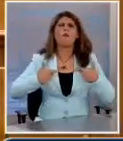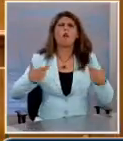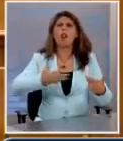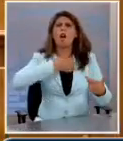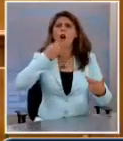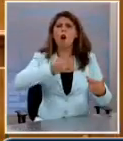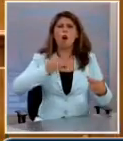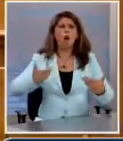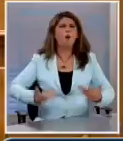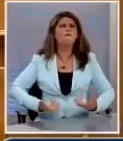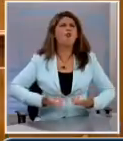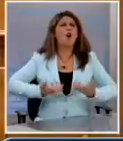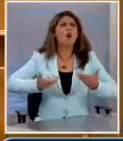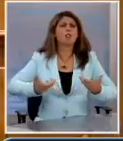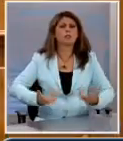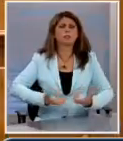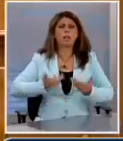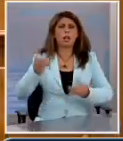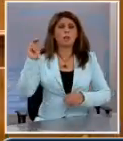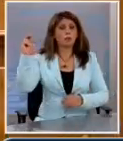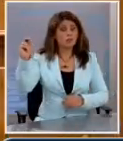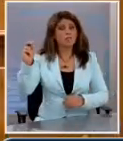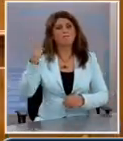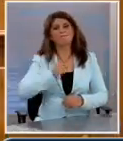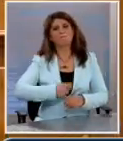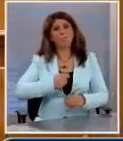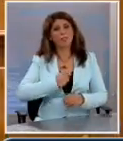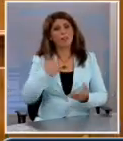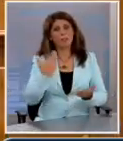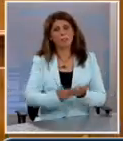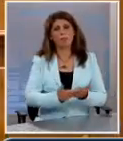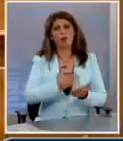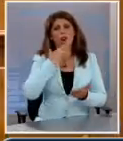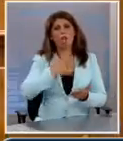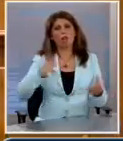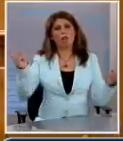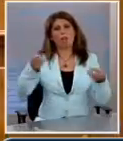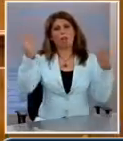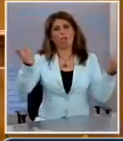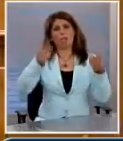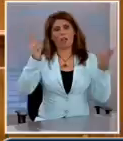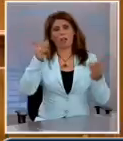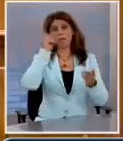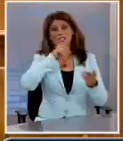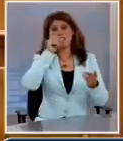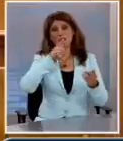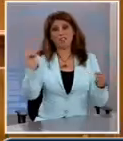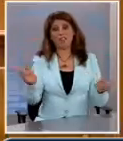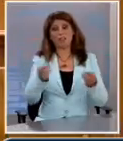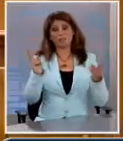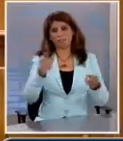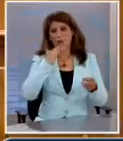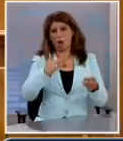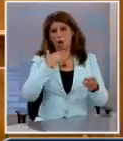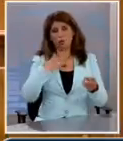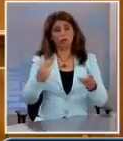λόγους, τις υποσχέσεις που αποδείχθηκαν δυστυχώς όλες λόγια του αέρα, λόγια ψεύτικα που τόσα δεινά